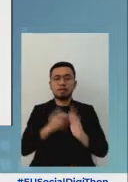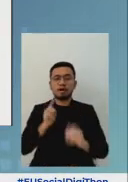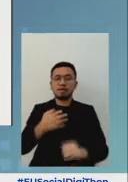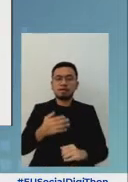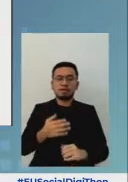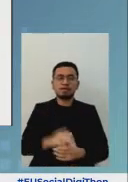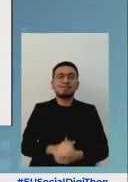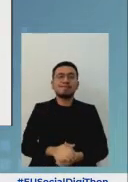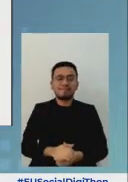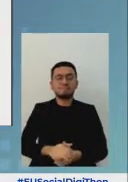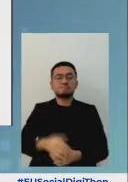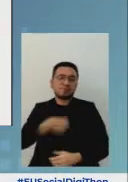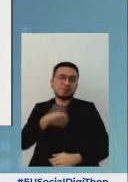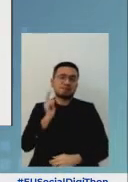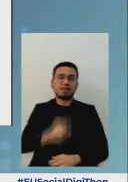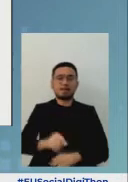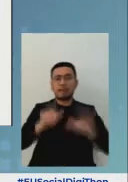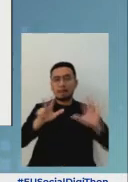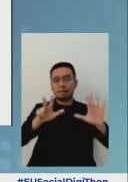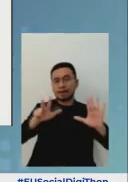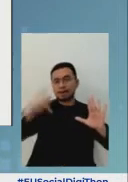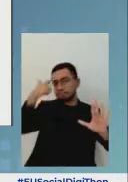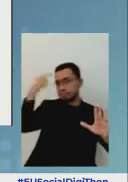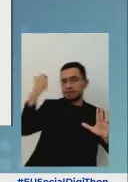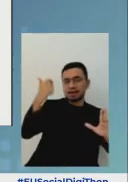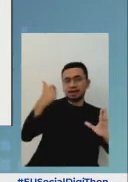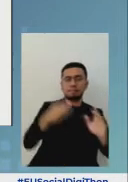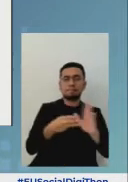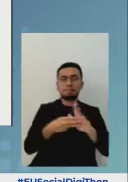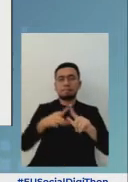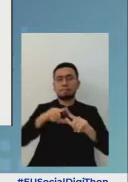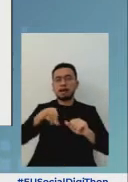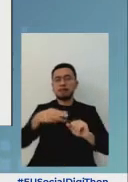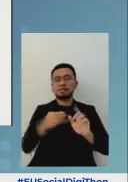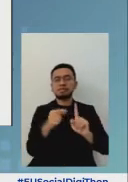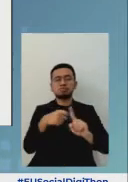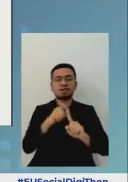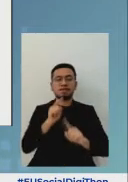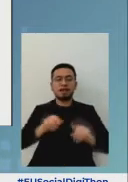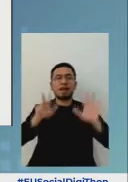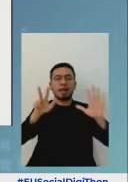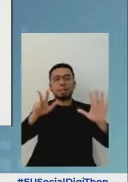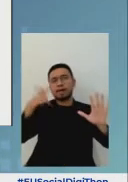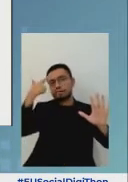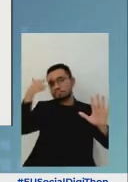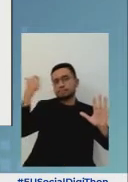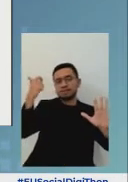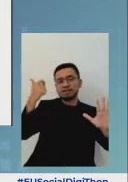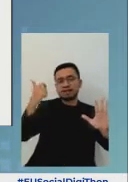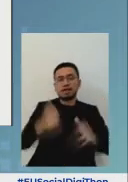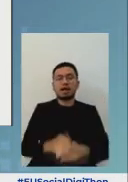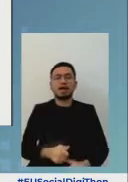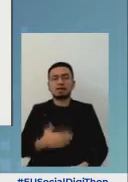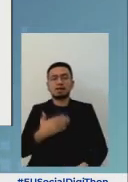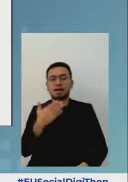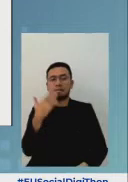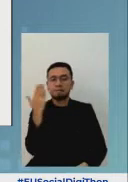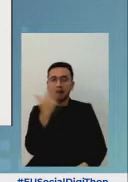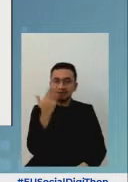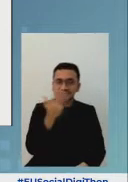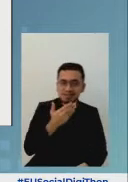menurut Howard Gardner. Semua kecerdasan itu kita munculkan, ya, ada kecerdasan matematis, bahasa,